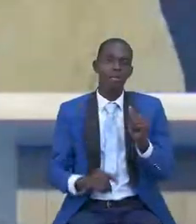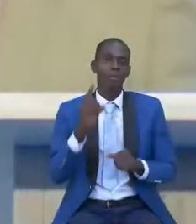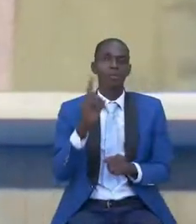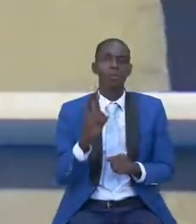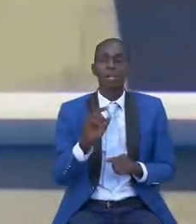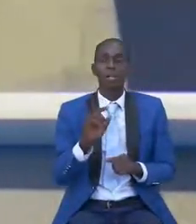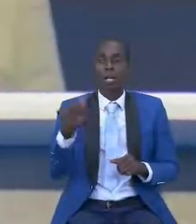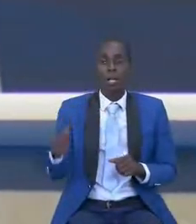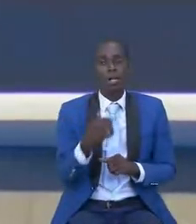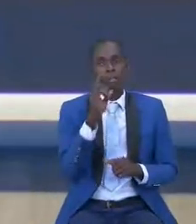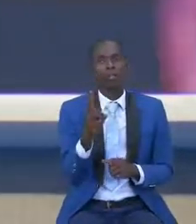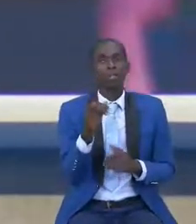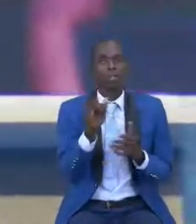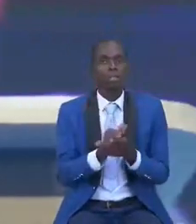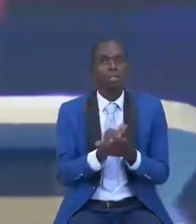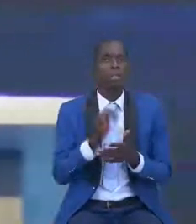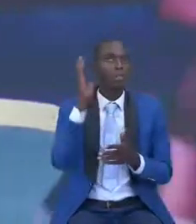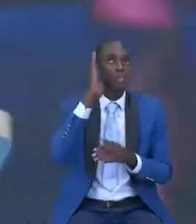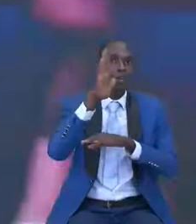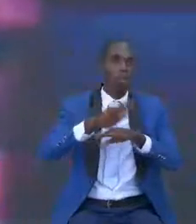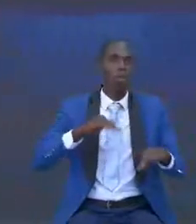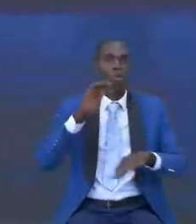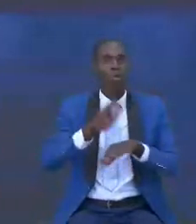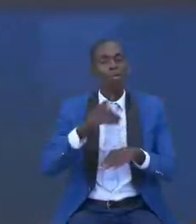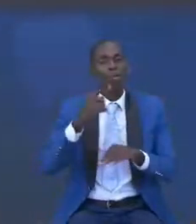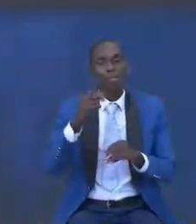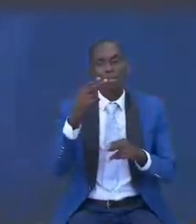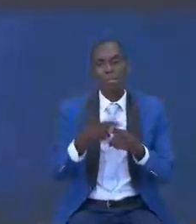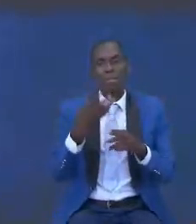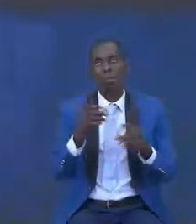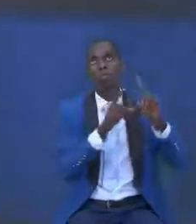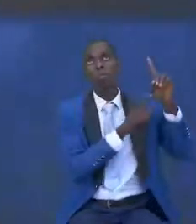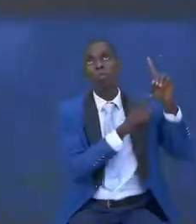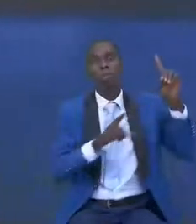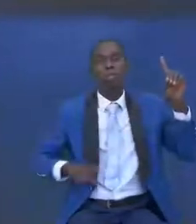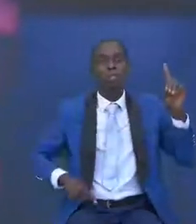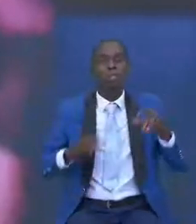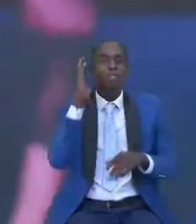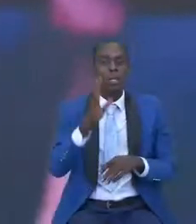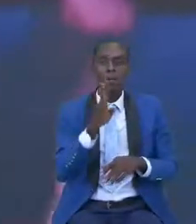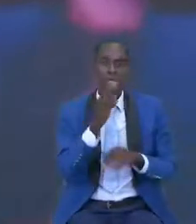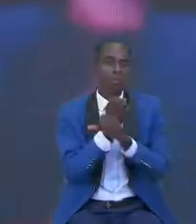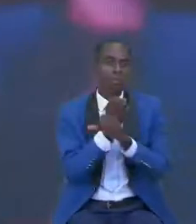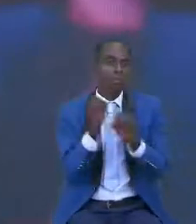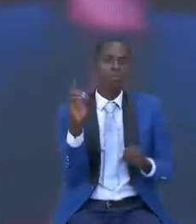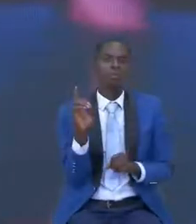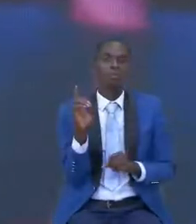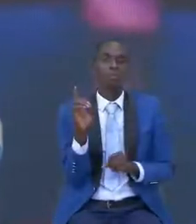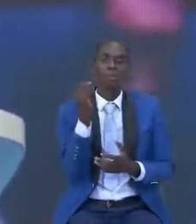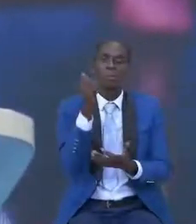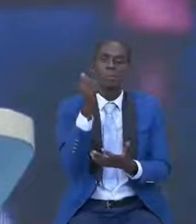Et ils étaient tous guéris. Quiconque invoquera le nom du